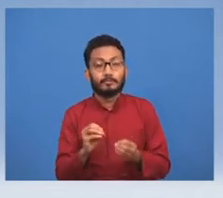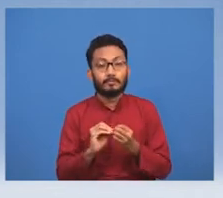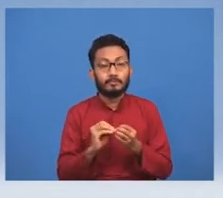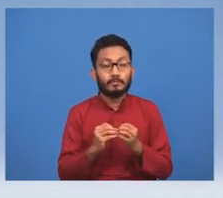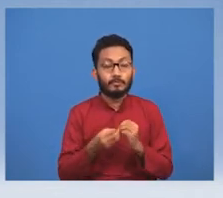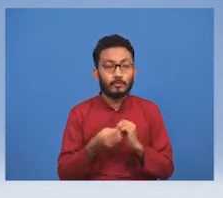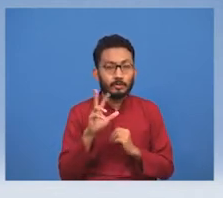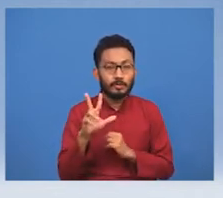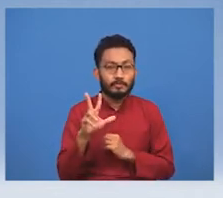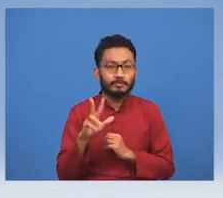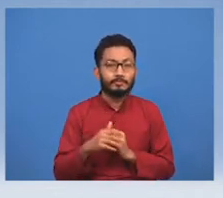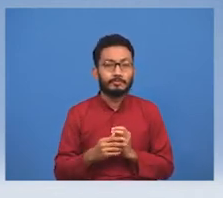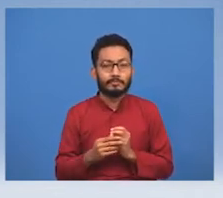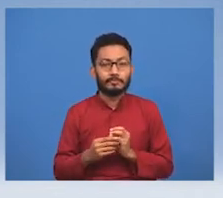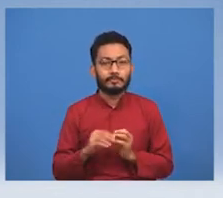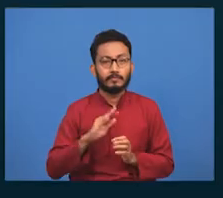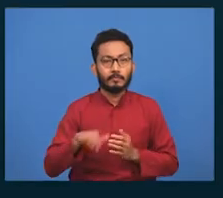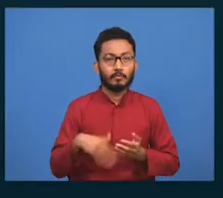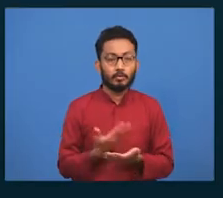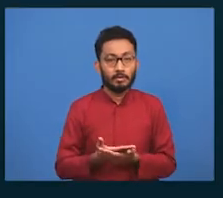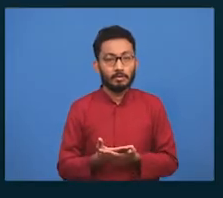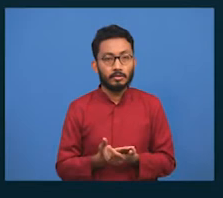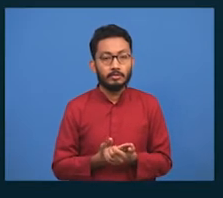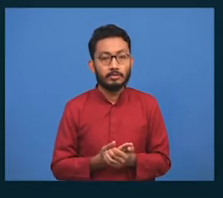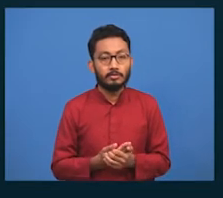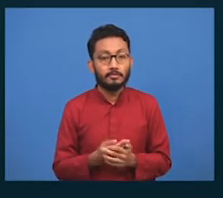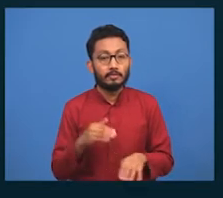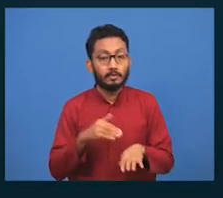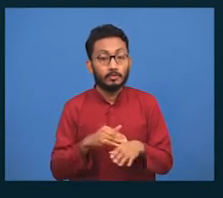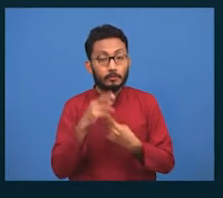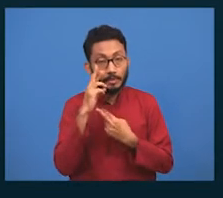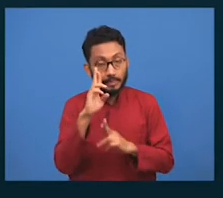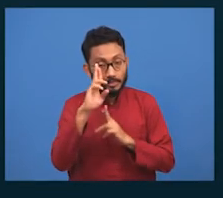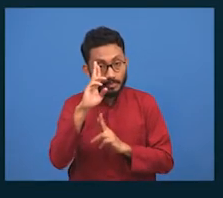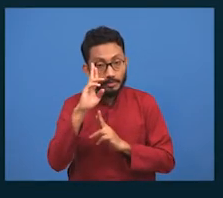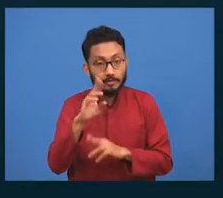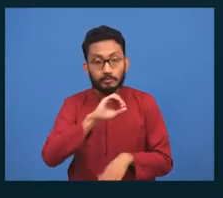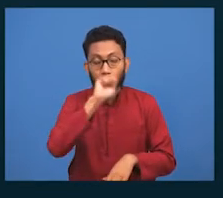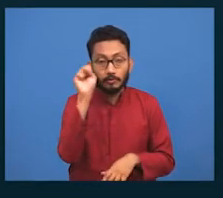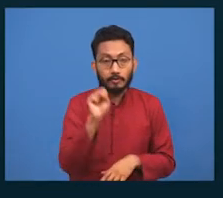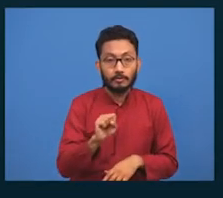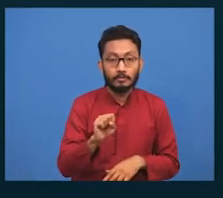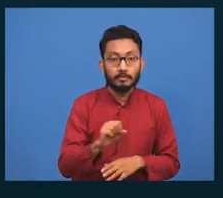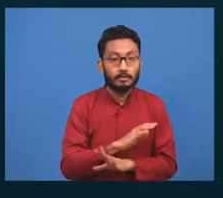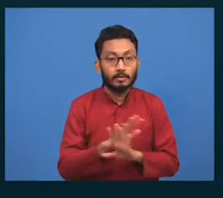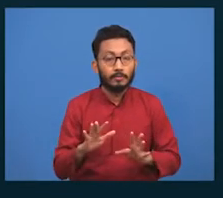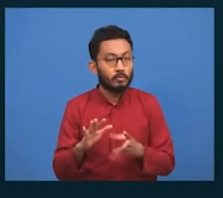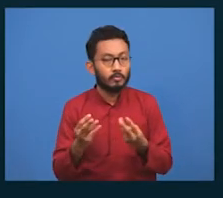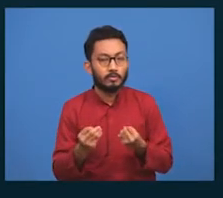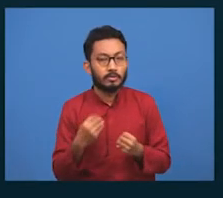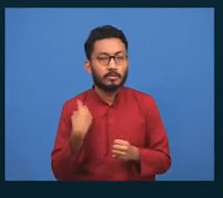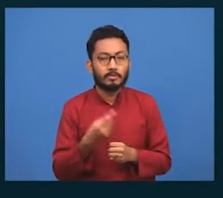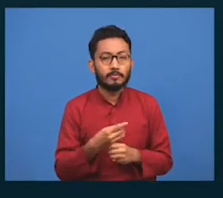ialah rumusan kepada jawapan. Cuba anda perhatikan soalan ini. Soalan ini dia tidak minta kita menyatakan